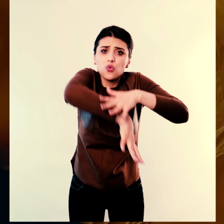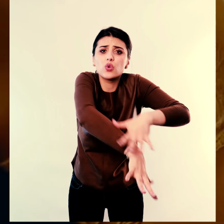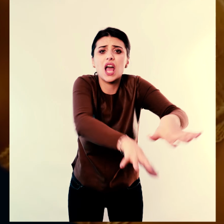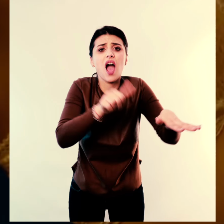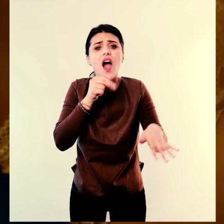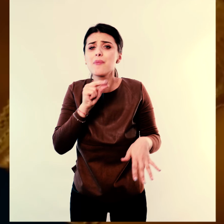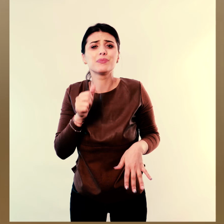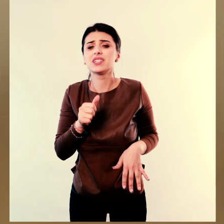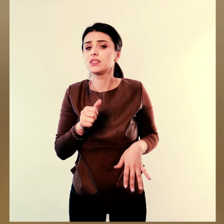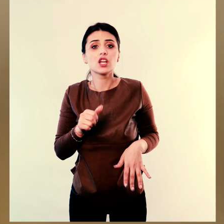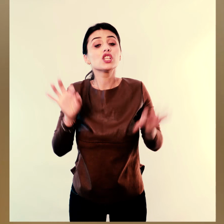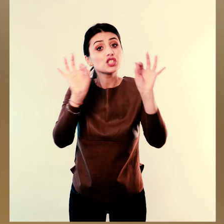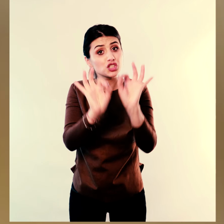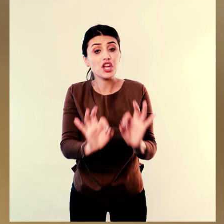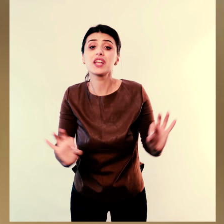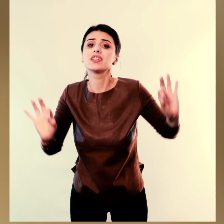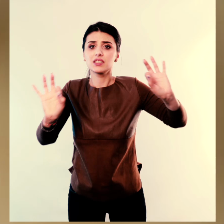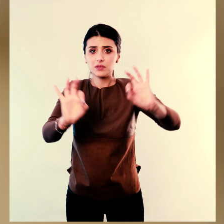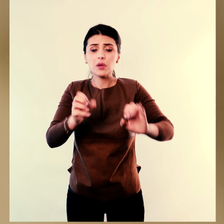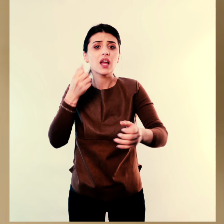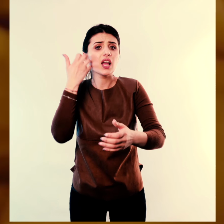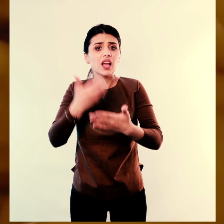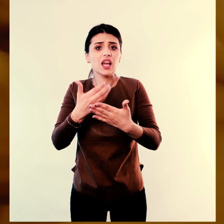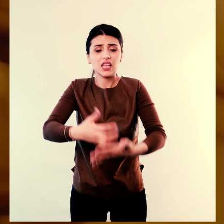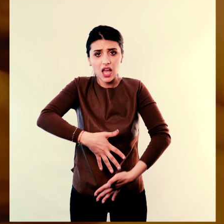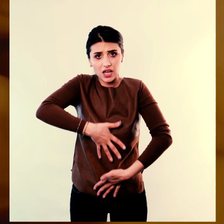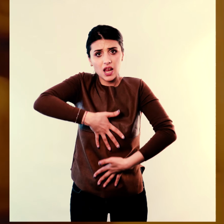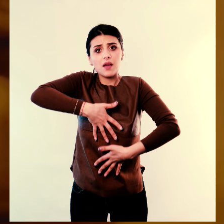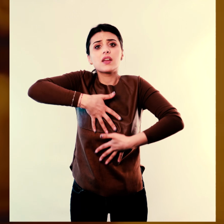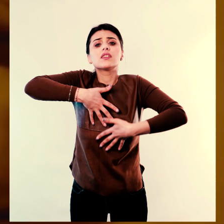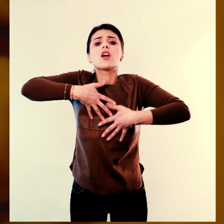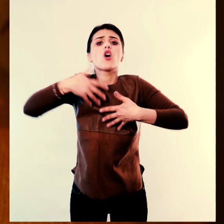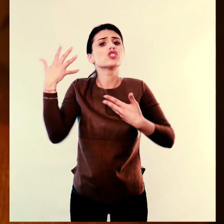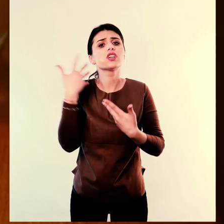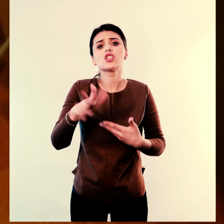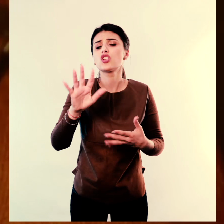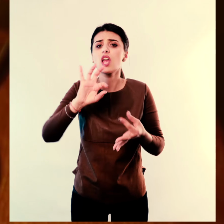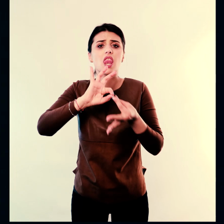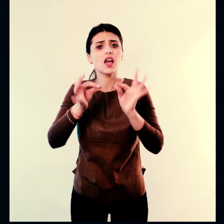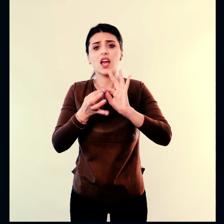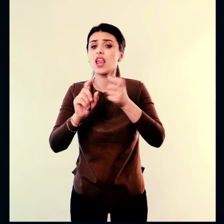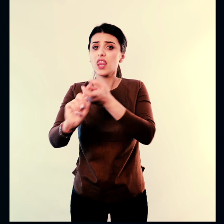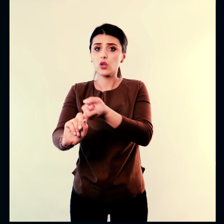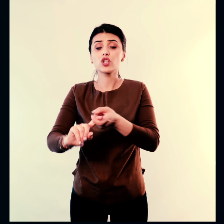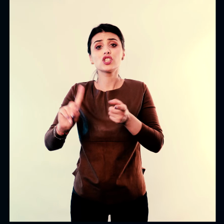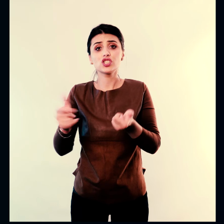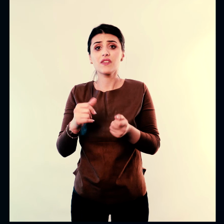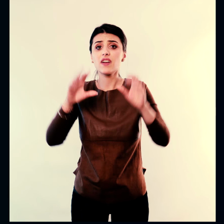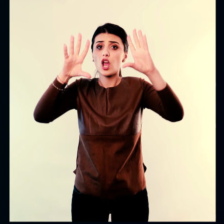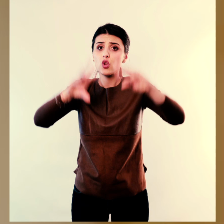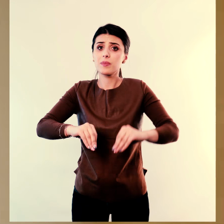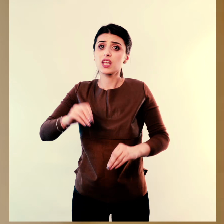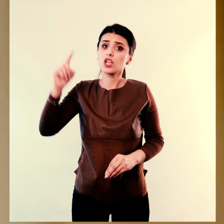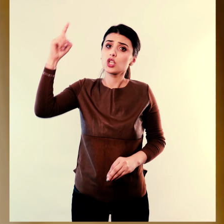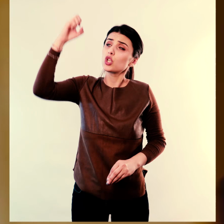așa, nu-mi așa. Încet, încet, în respirația va pierde orice sens. Și se va stinge